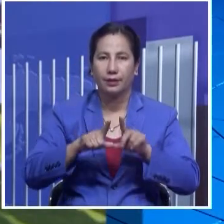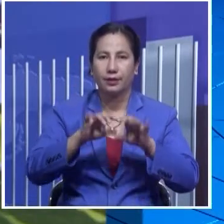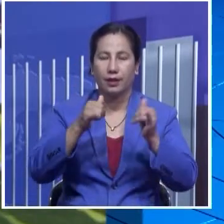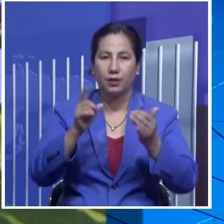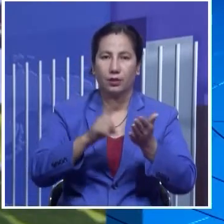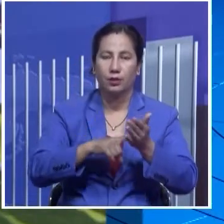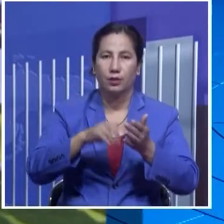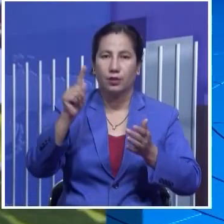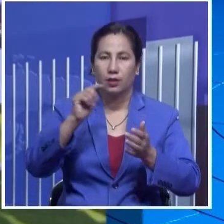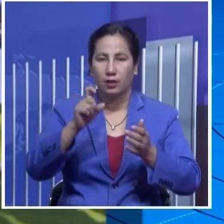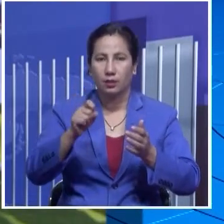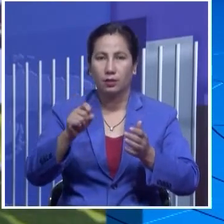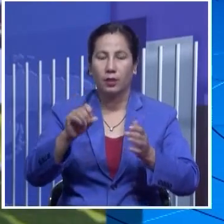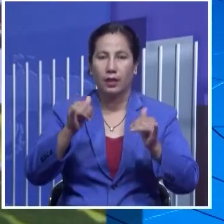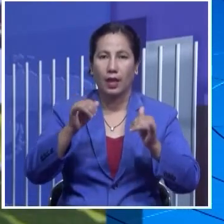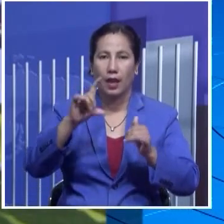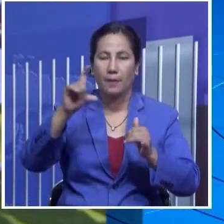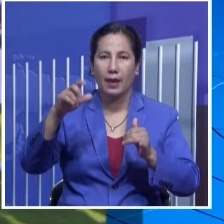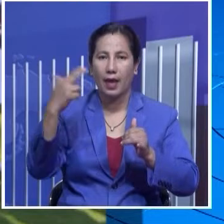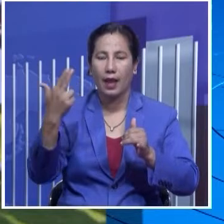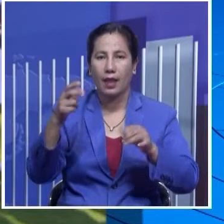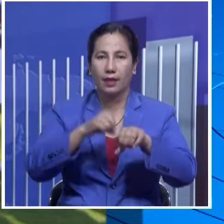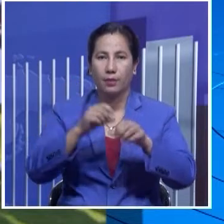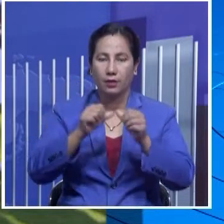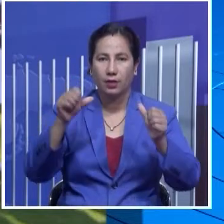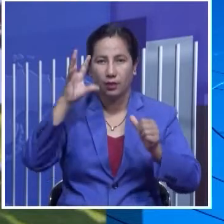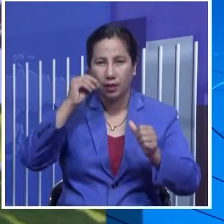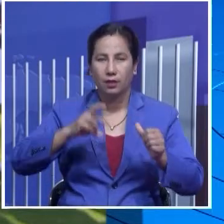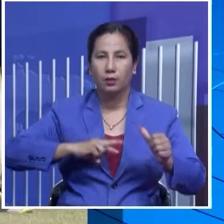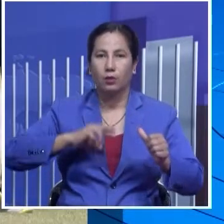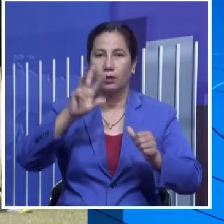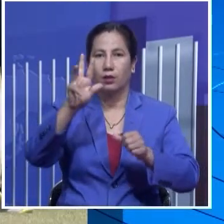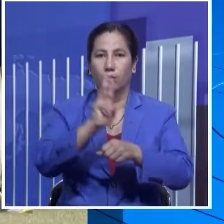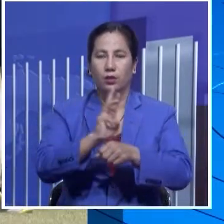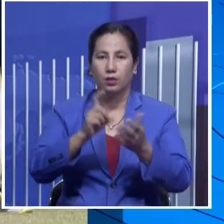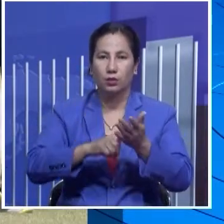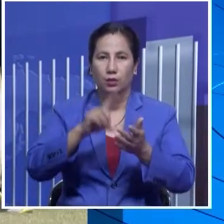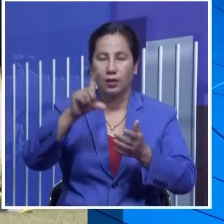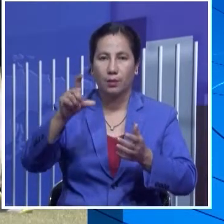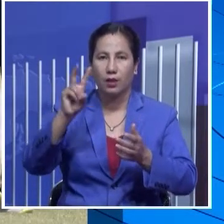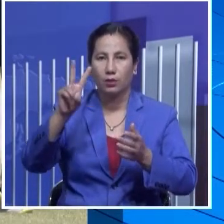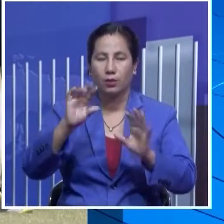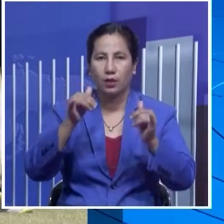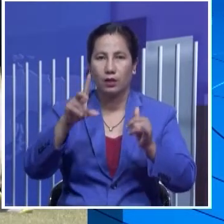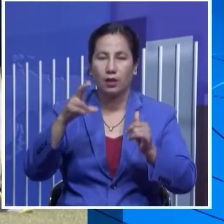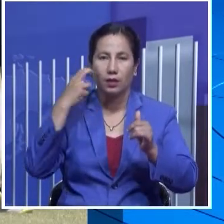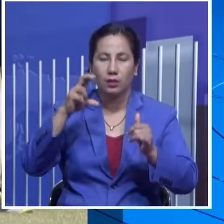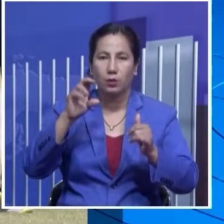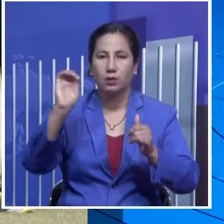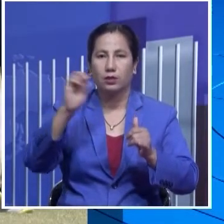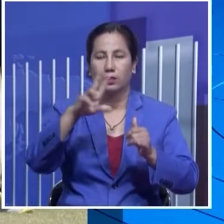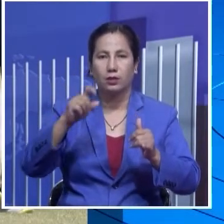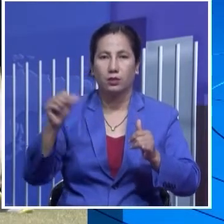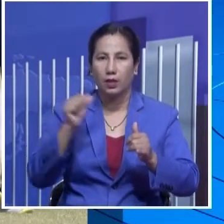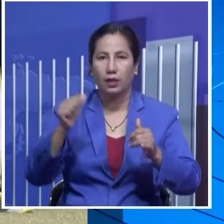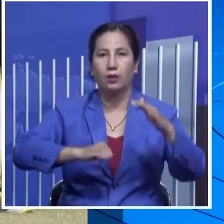हो। किङ सिटी स्टेडियममा हुने खेल नेपाली समयअनुसार राति 9:15 सुरु हुनेछ। नेपाल दुई खेलको एक दिवसीय सिरिजका लागि